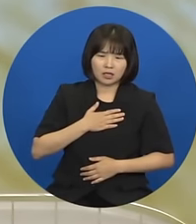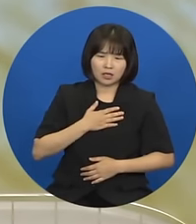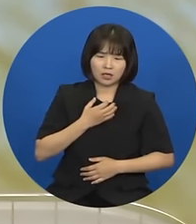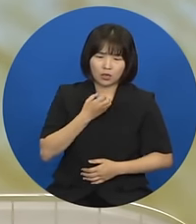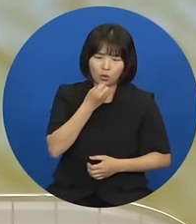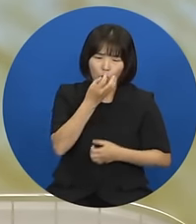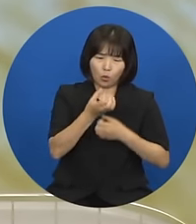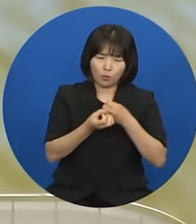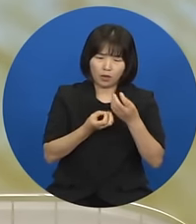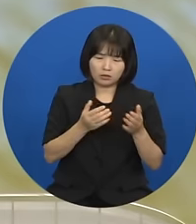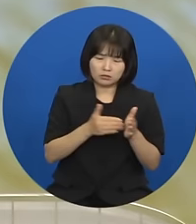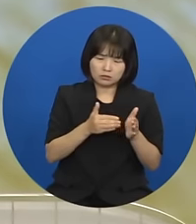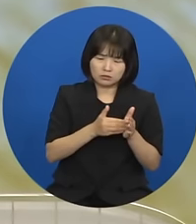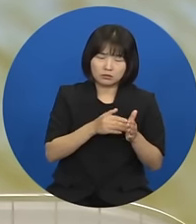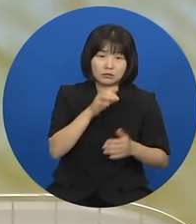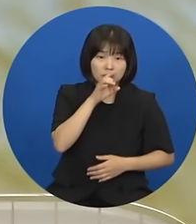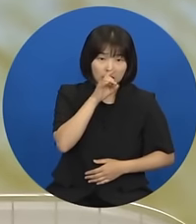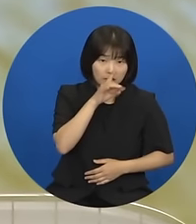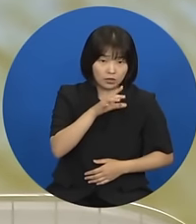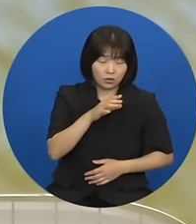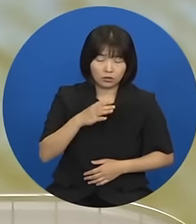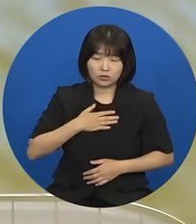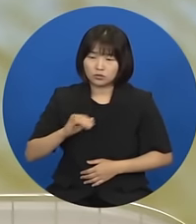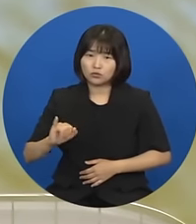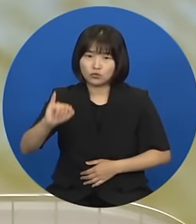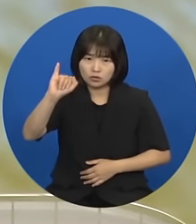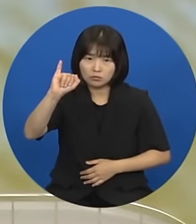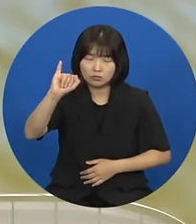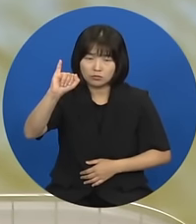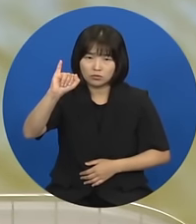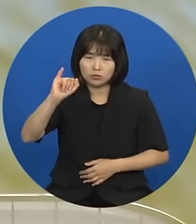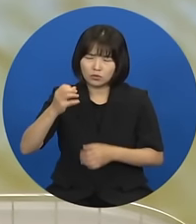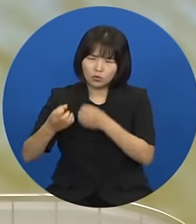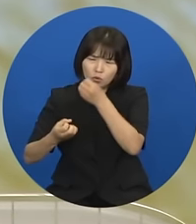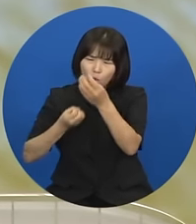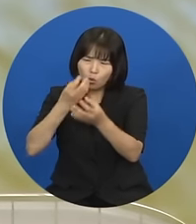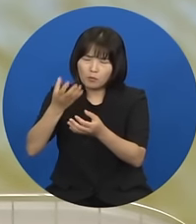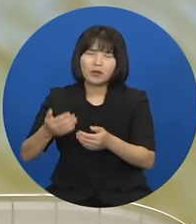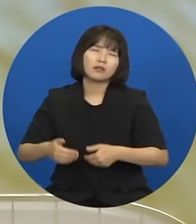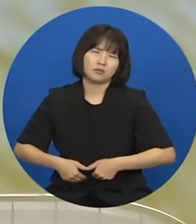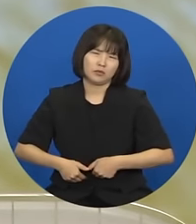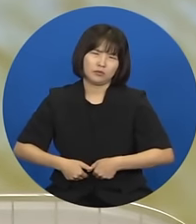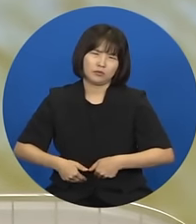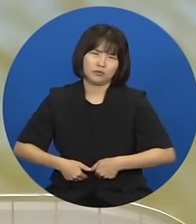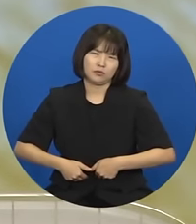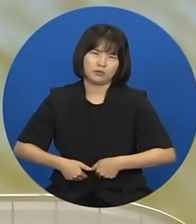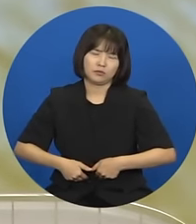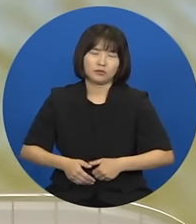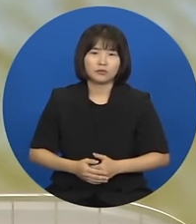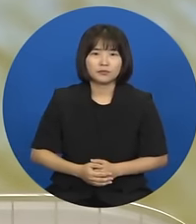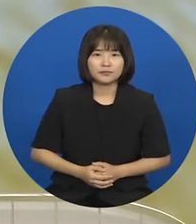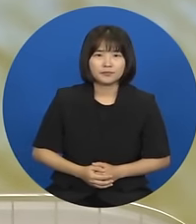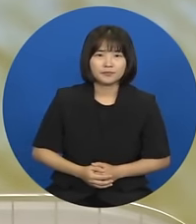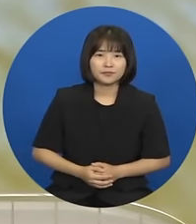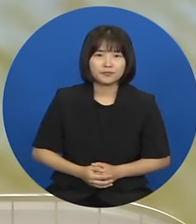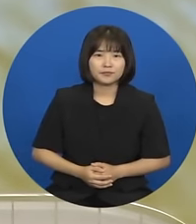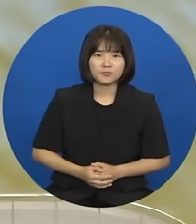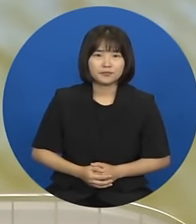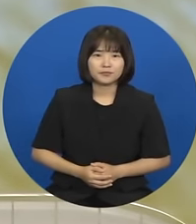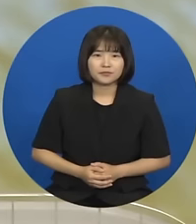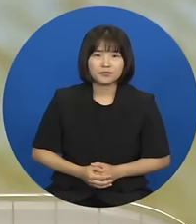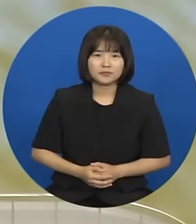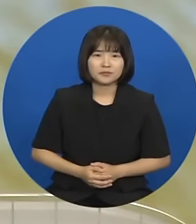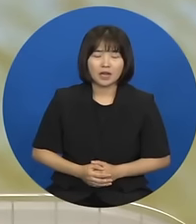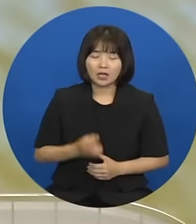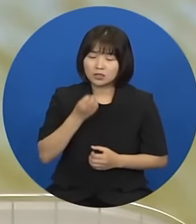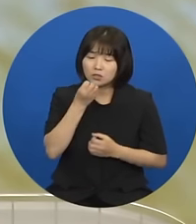안 되고 저희 누님도 이러한 고백을 할 수 있어야만 했습니다. 그래서 그